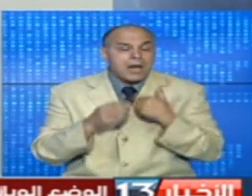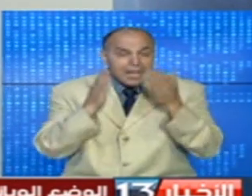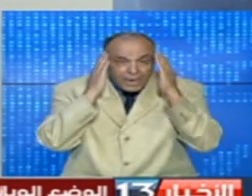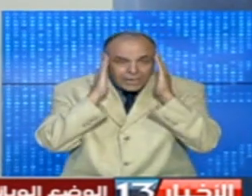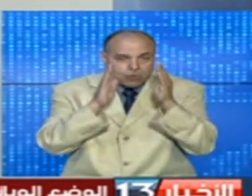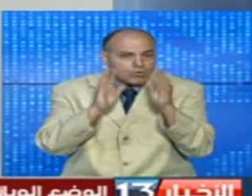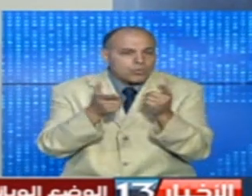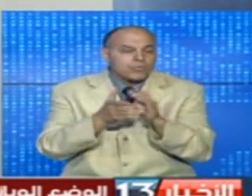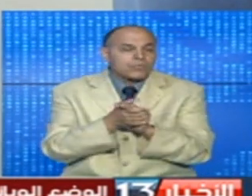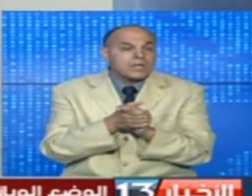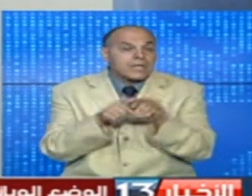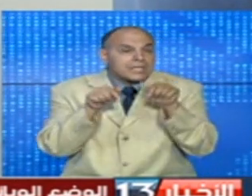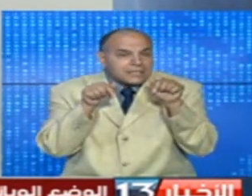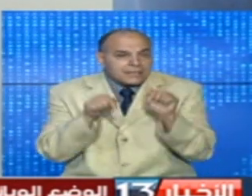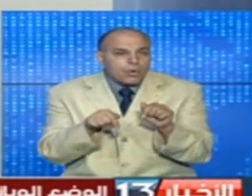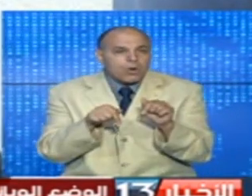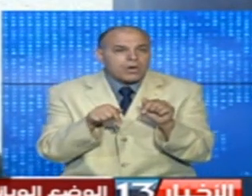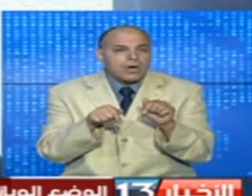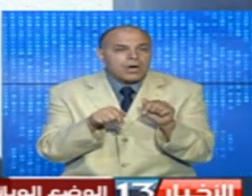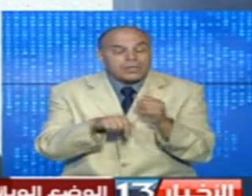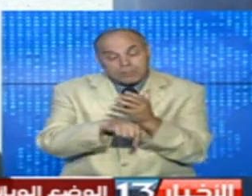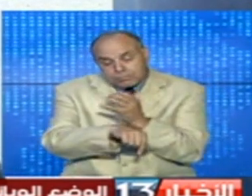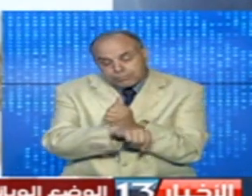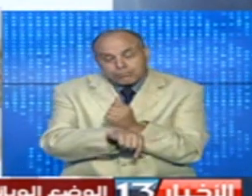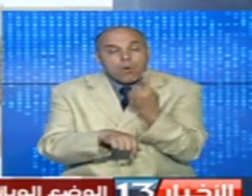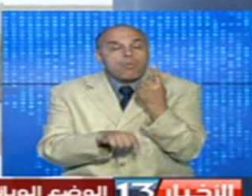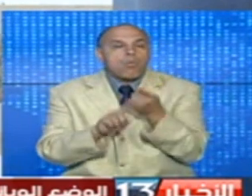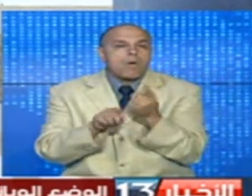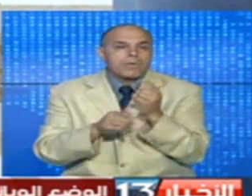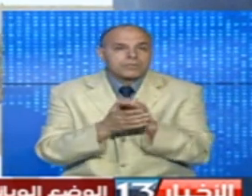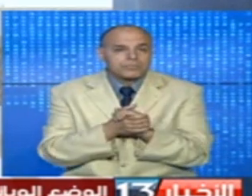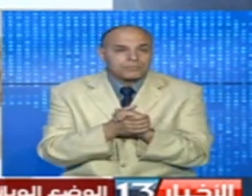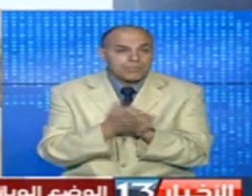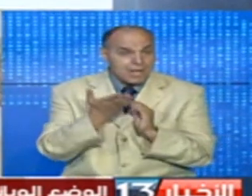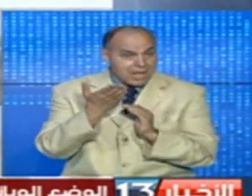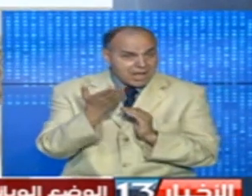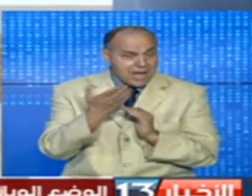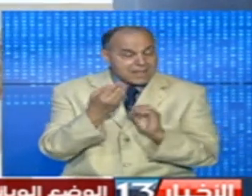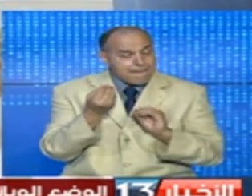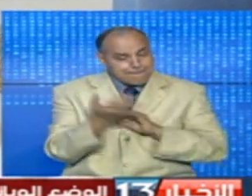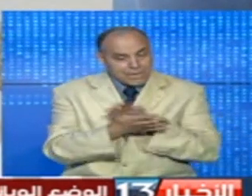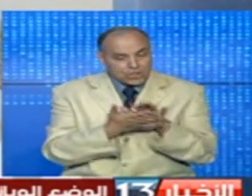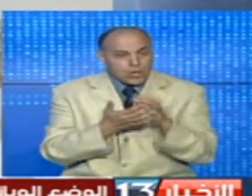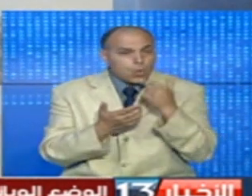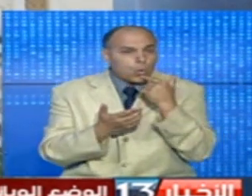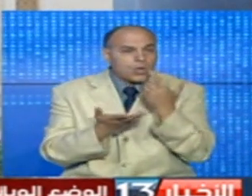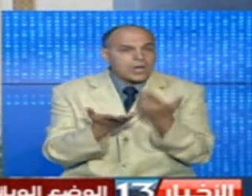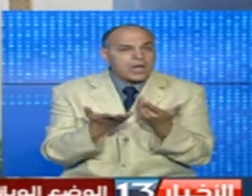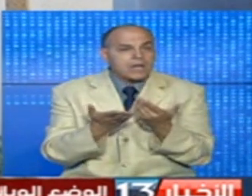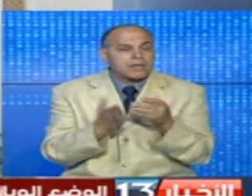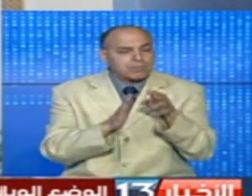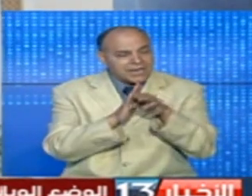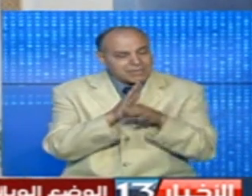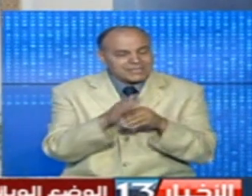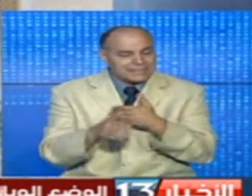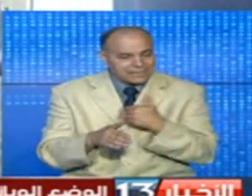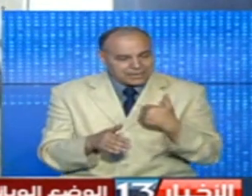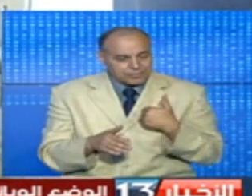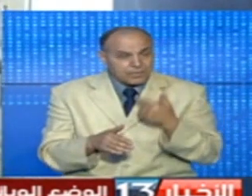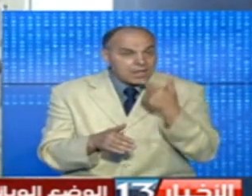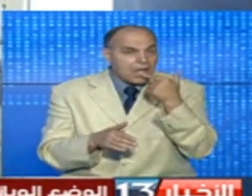او توفى وفي ظل هذه الازمه واجرائي المنظومه الصحيه